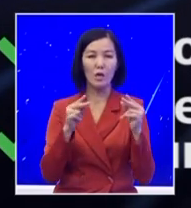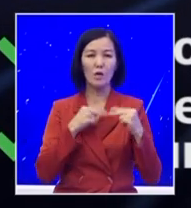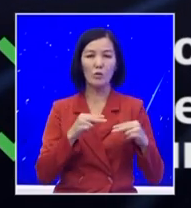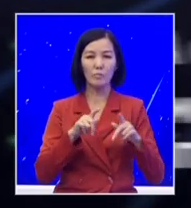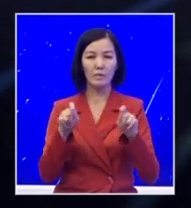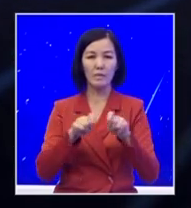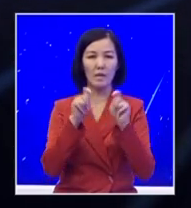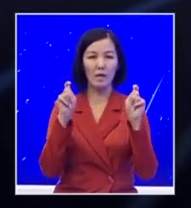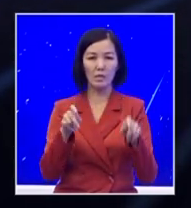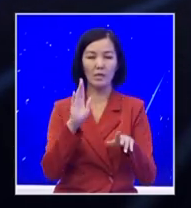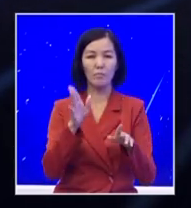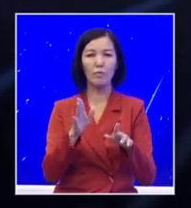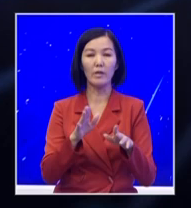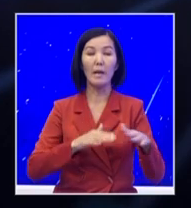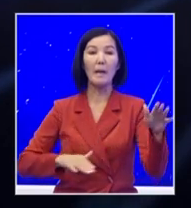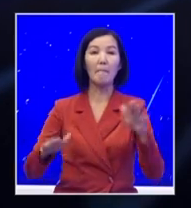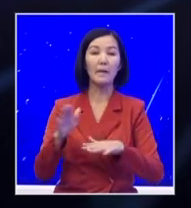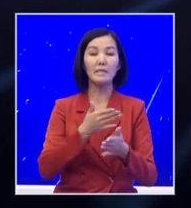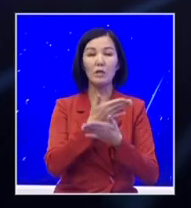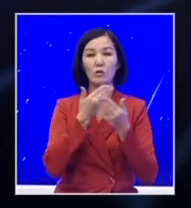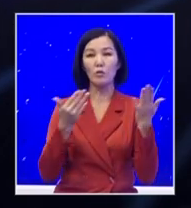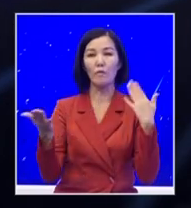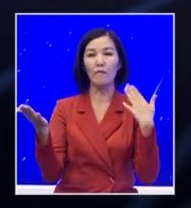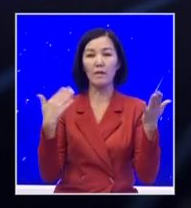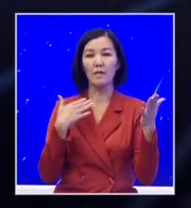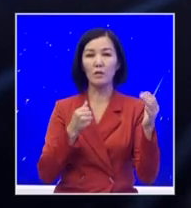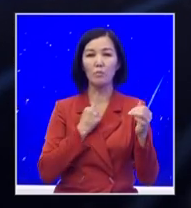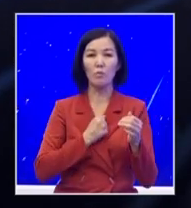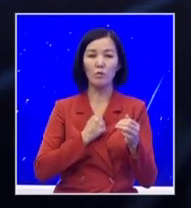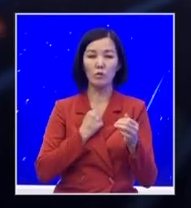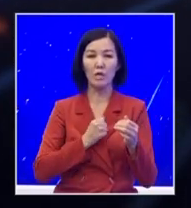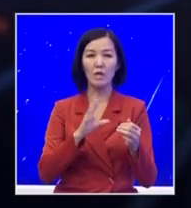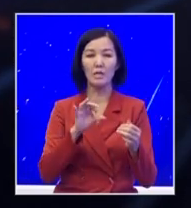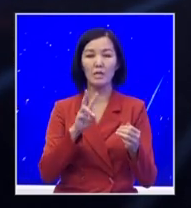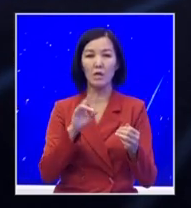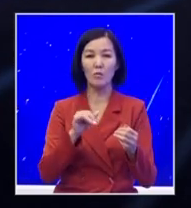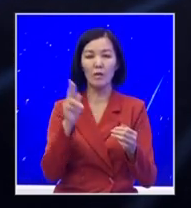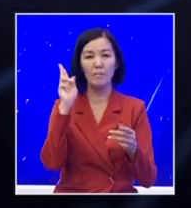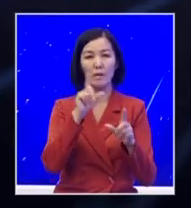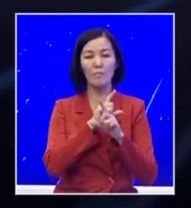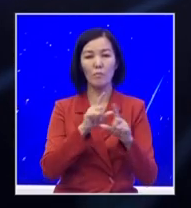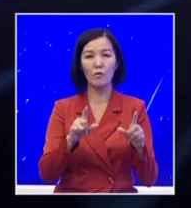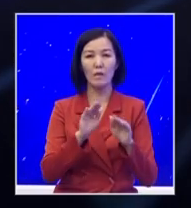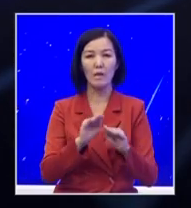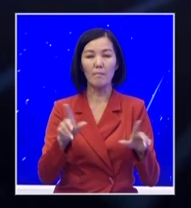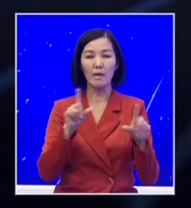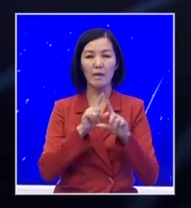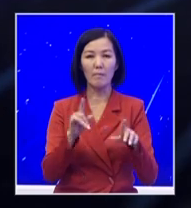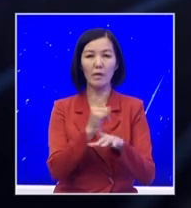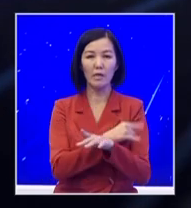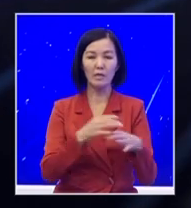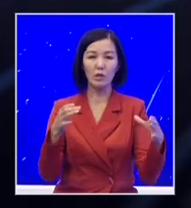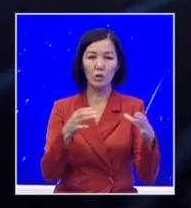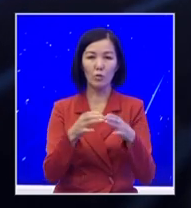жанданады. Бассейні жоқ фитнес орталықтар, моншалар мен сауналар, білім беру орталықтары, балабақшалардың кезекші